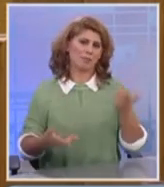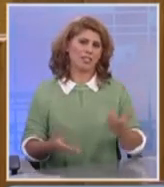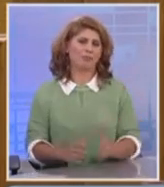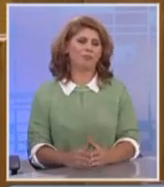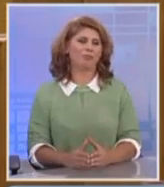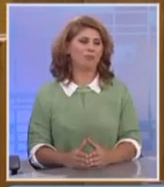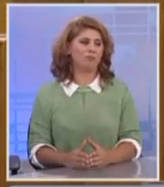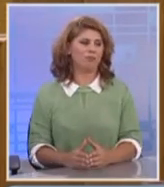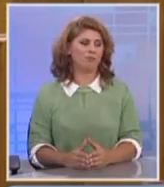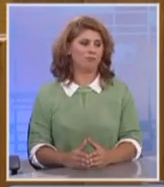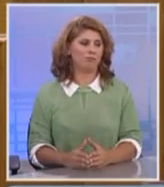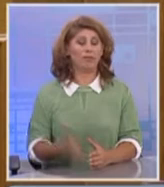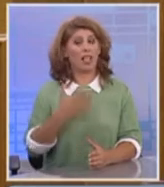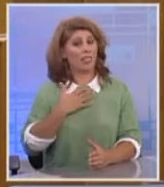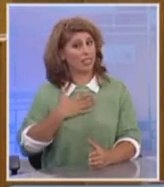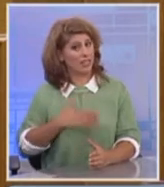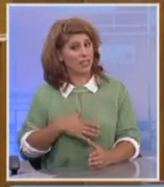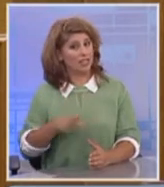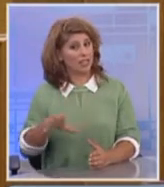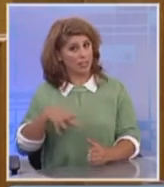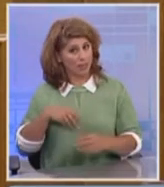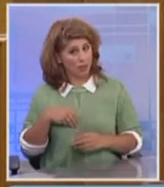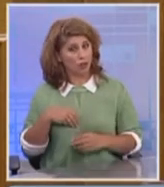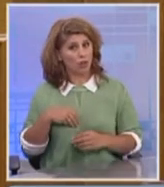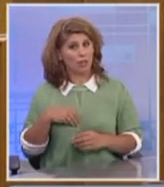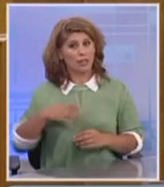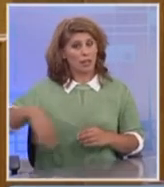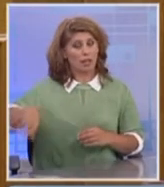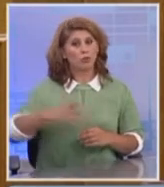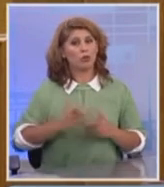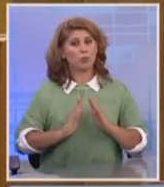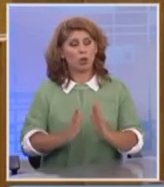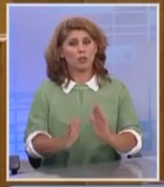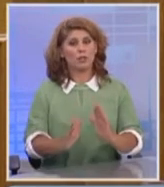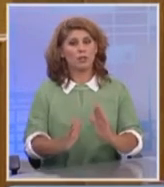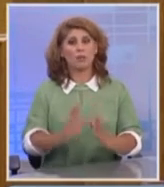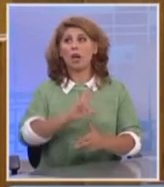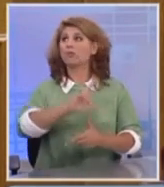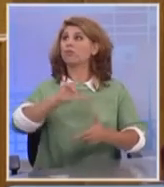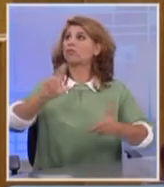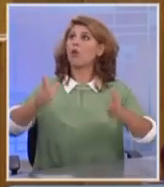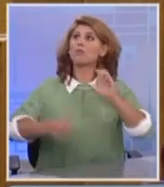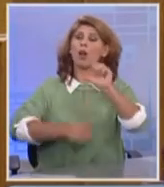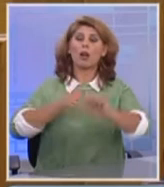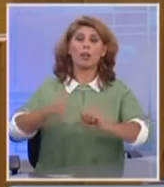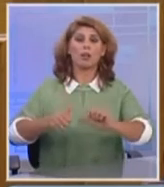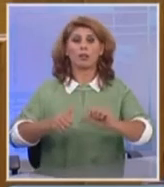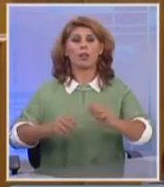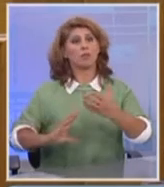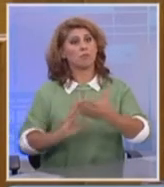κύριοι, θέλετε να πείσετε το λαό ότι έχετε προχωρήσει σε μια κοσμογονία προοδευτικών αλλαγών στην